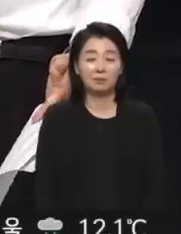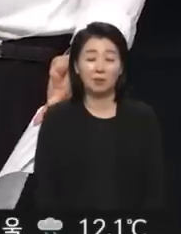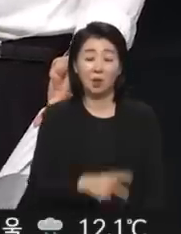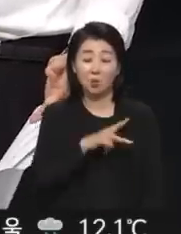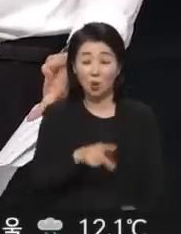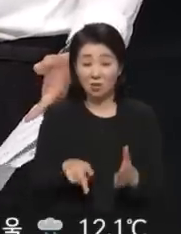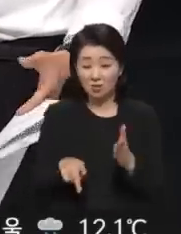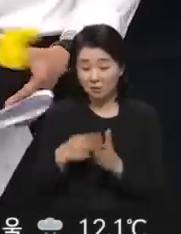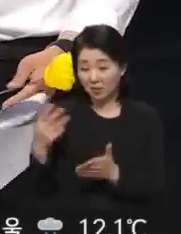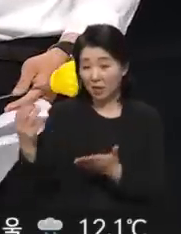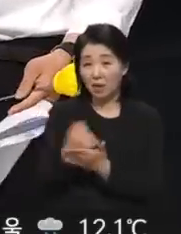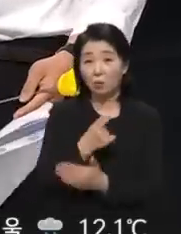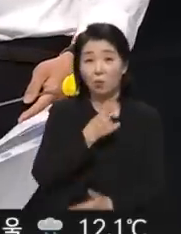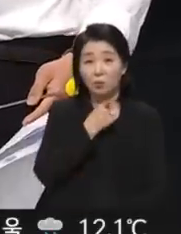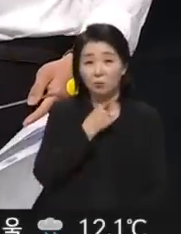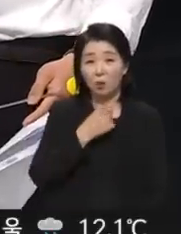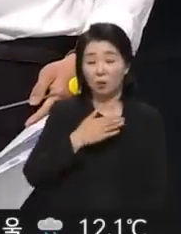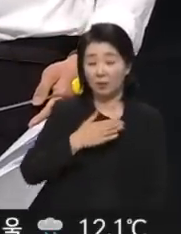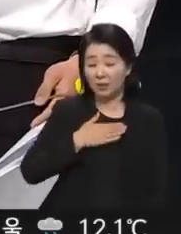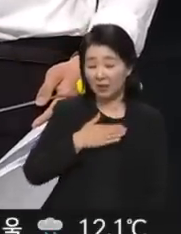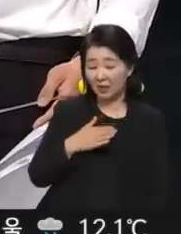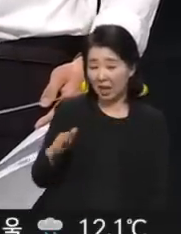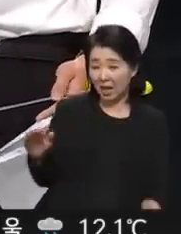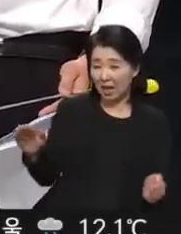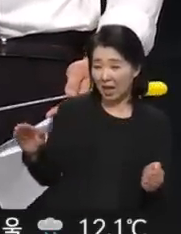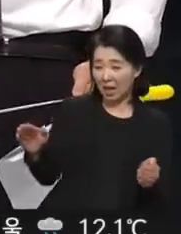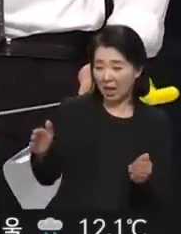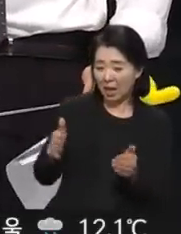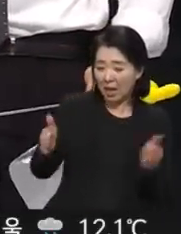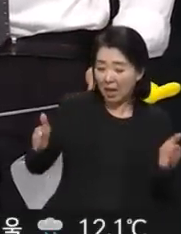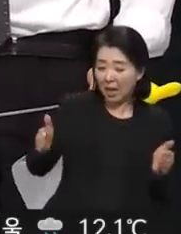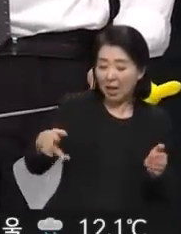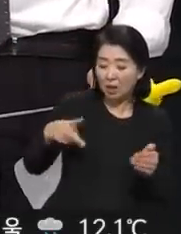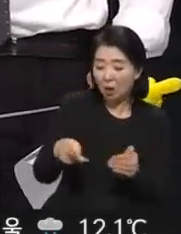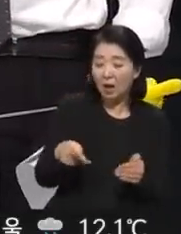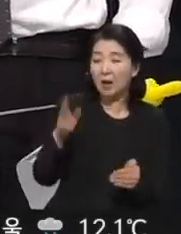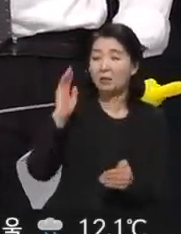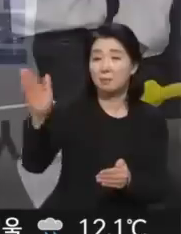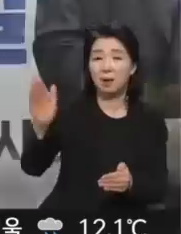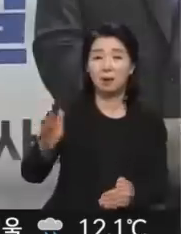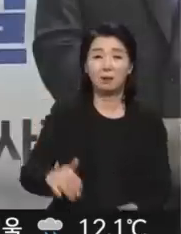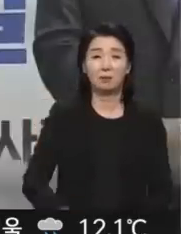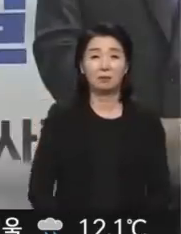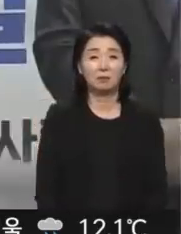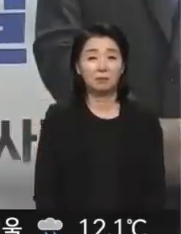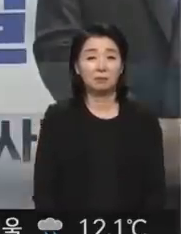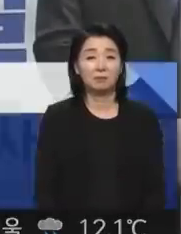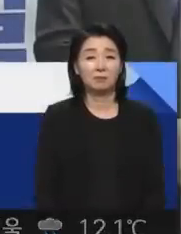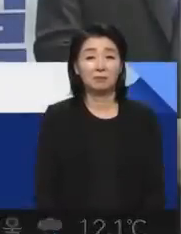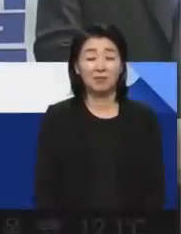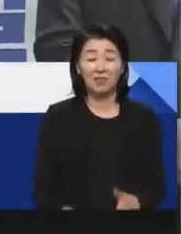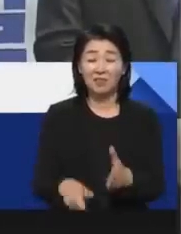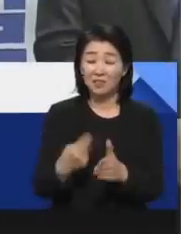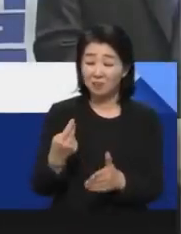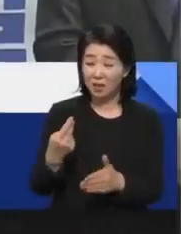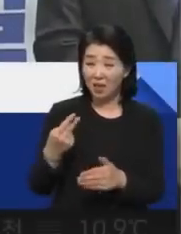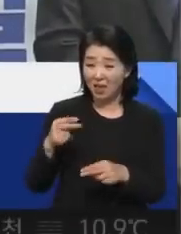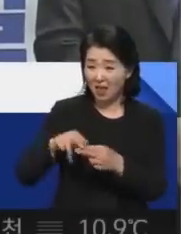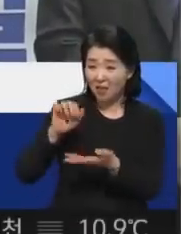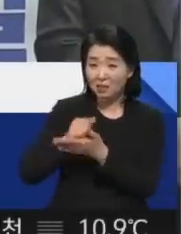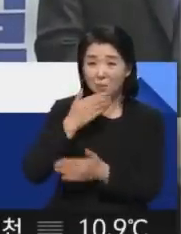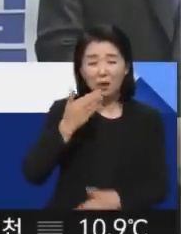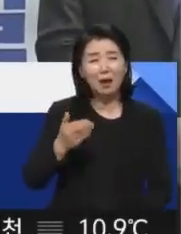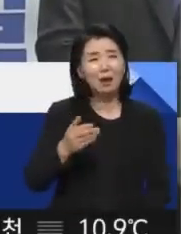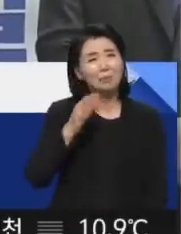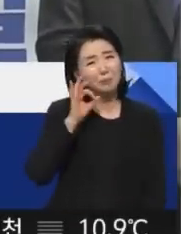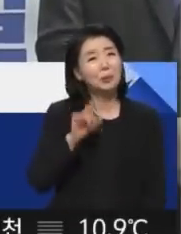얻고 싶으면 자신과의 거리두기는 포기하라고 배짱을 부렸습니다. 이래가지고 200석 하겠습니까?